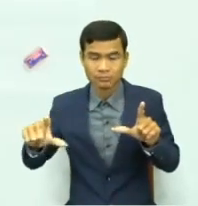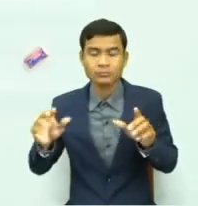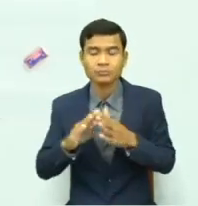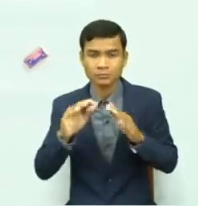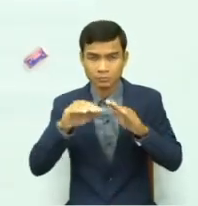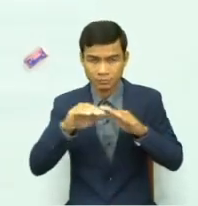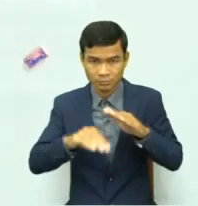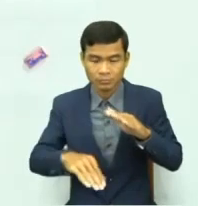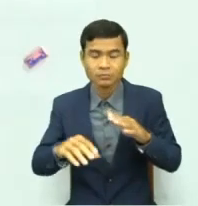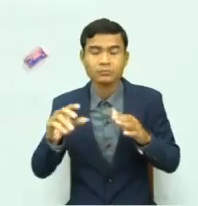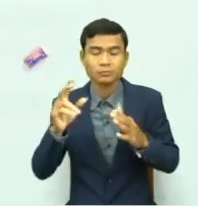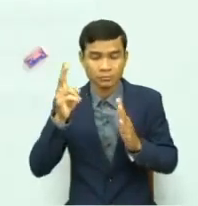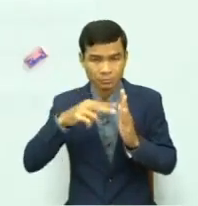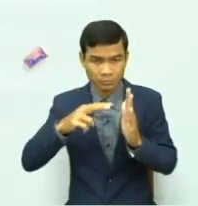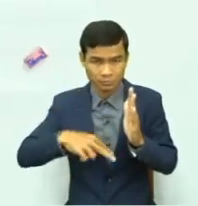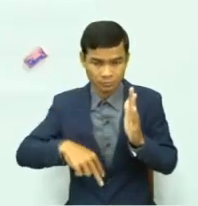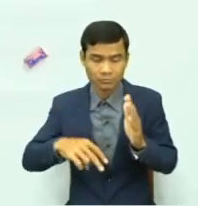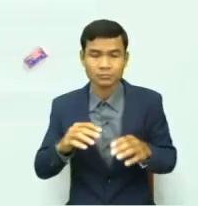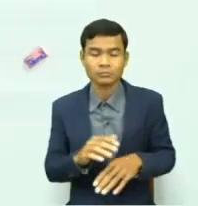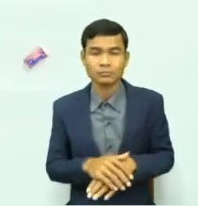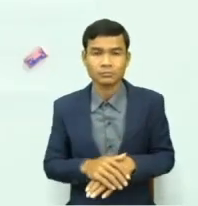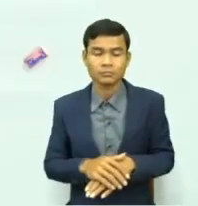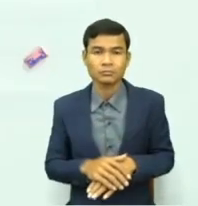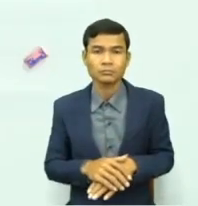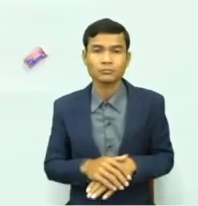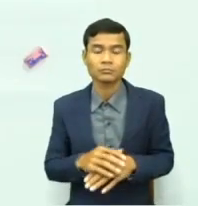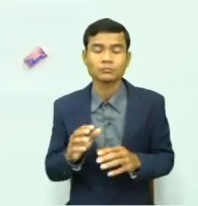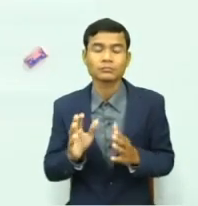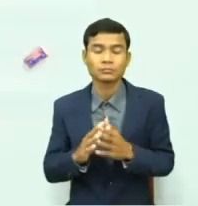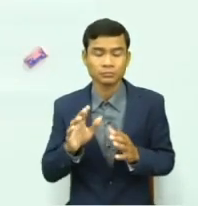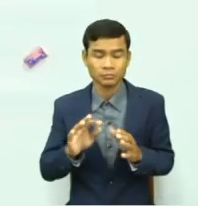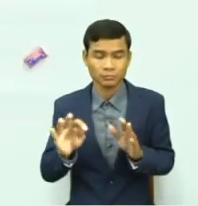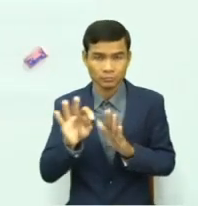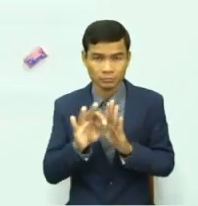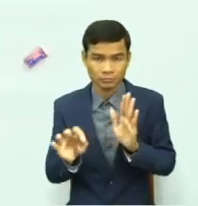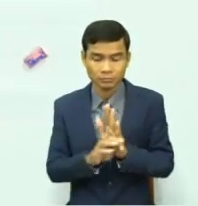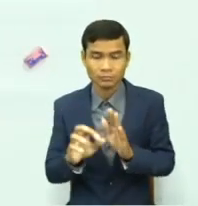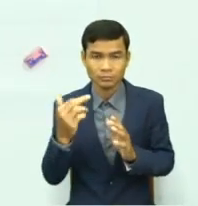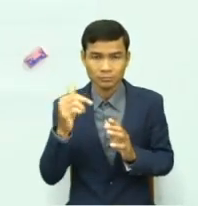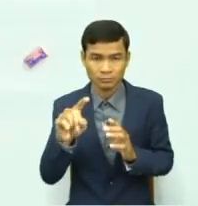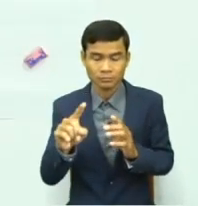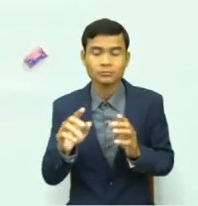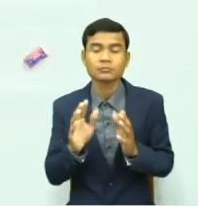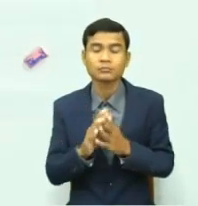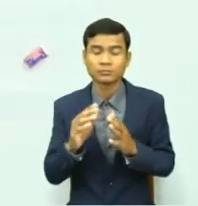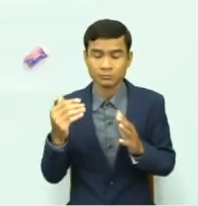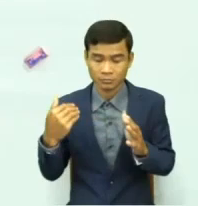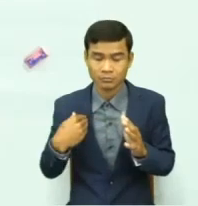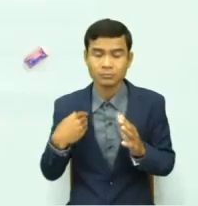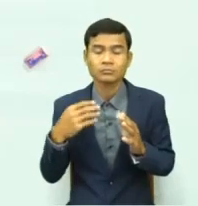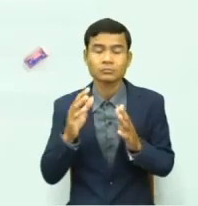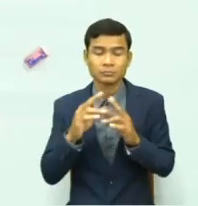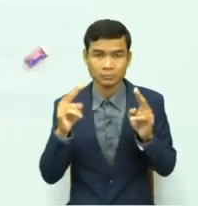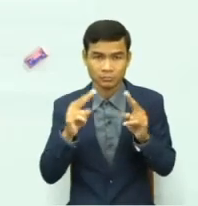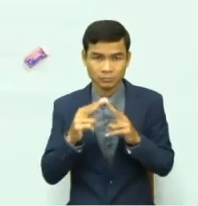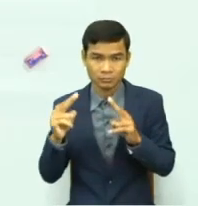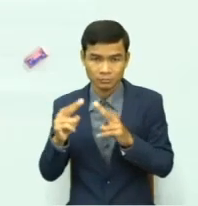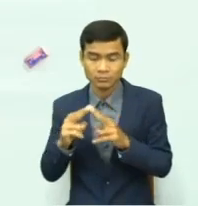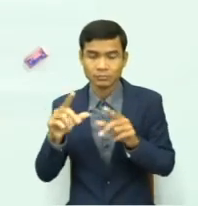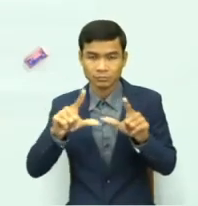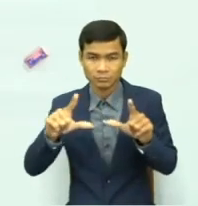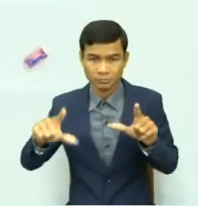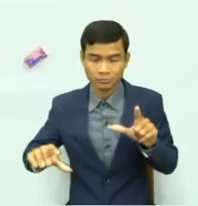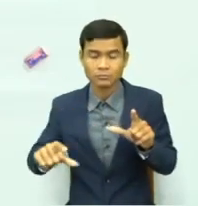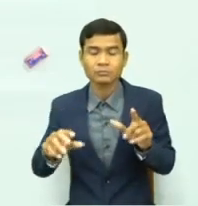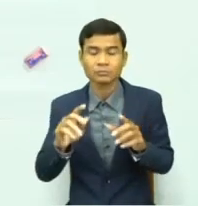kháng nông áp tập bọn. Chà chấn vẹ tì mùi bộ rấy chuốn nâng phía. Rột